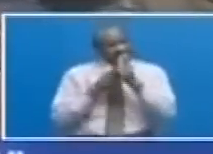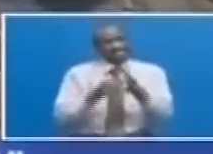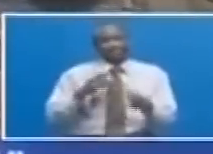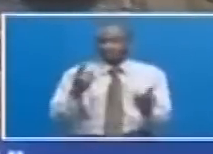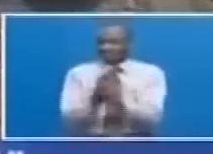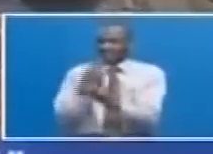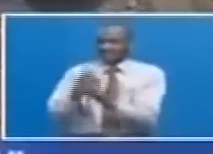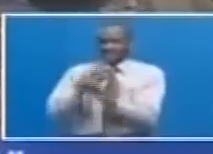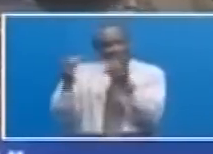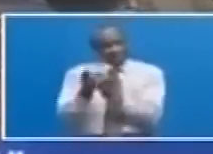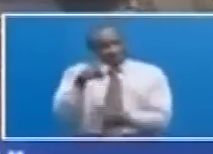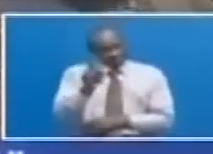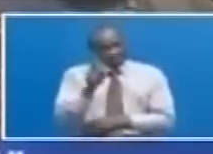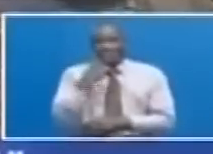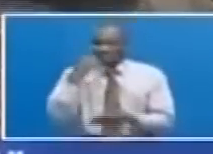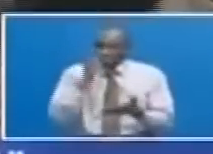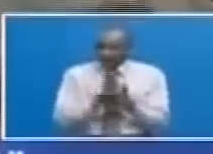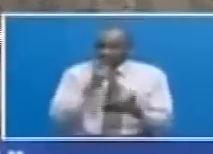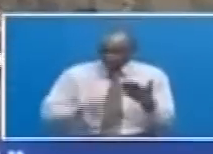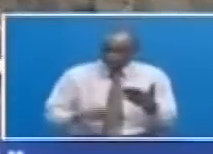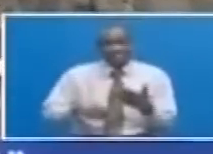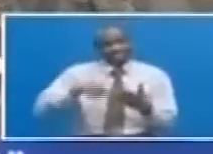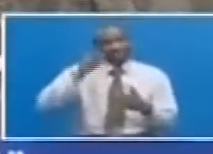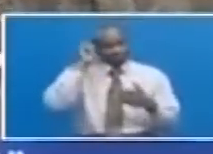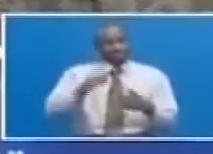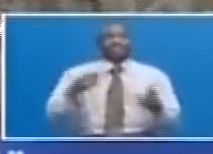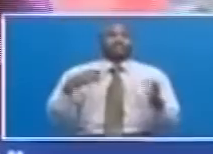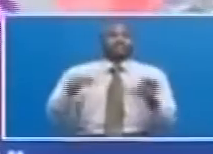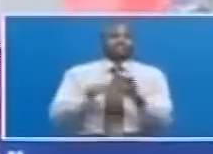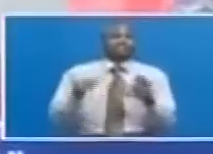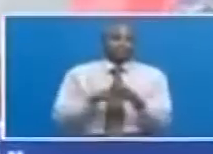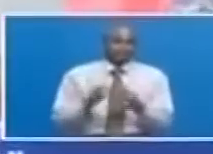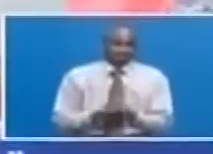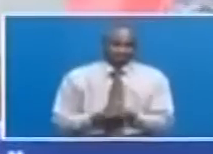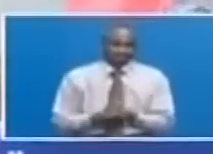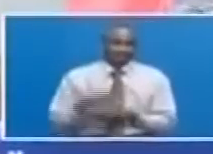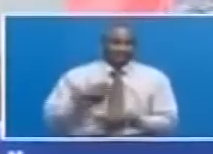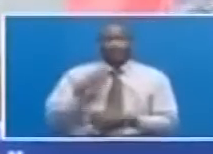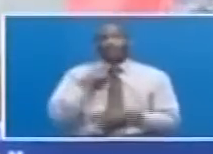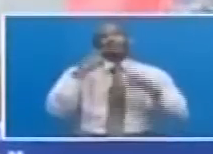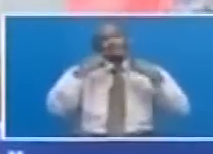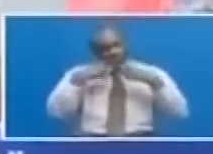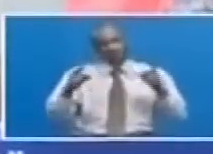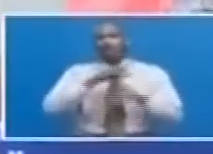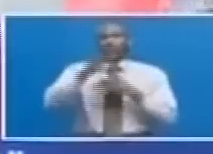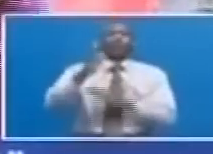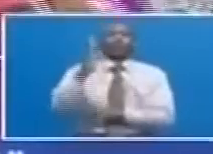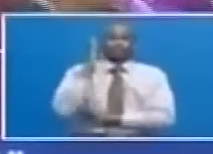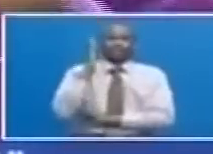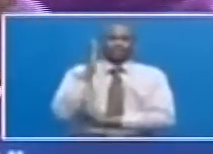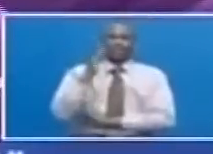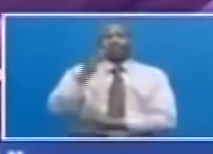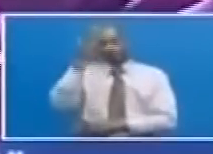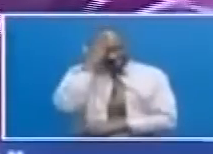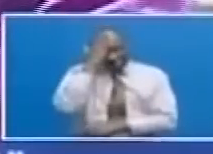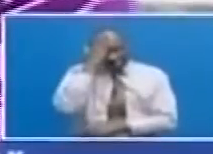katika sekta kadhaa za umma wamethibitisha kuwa watalazimika kushiriki. Nataka nitangazie watchman wote mali wako.